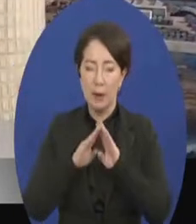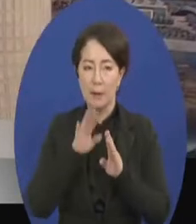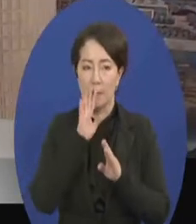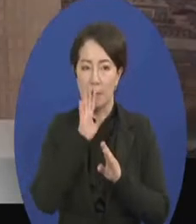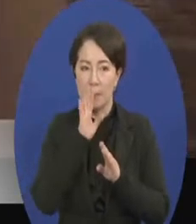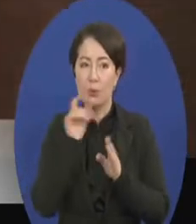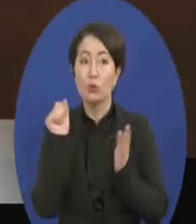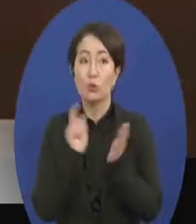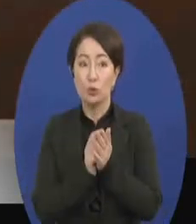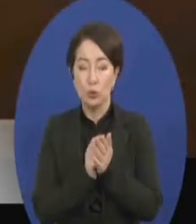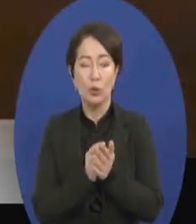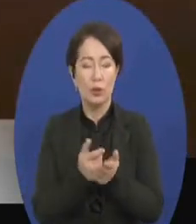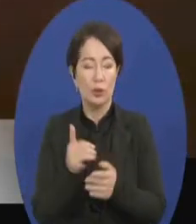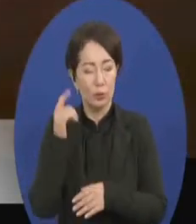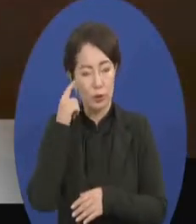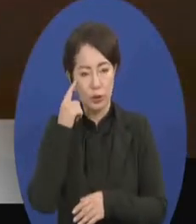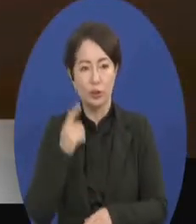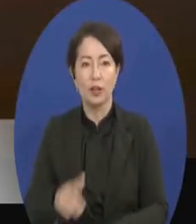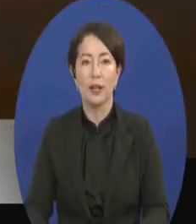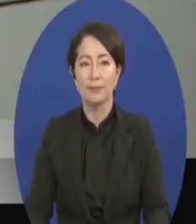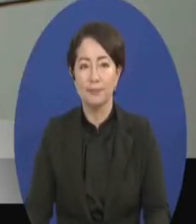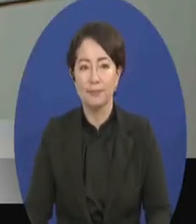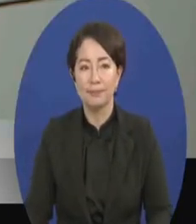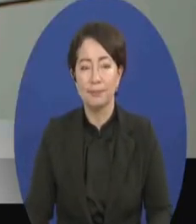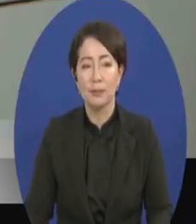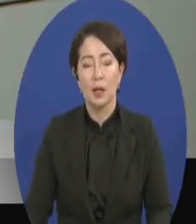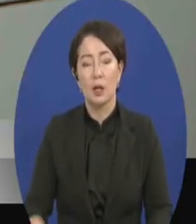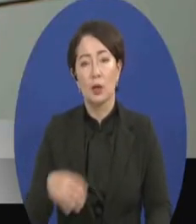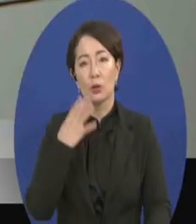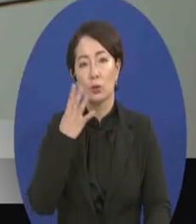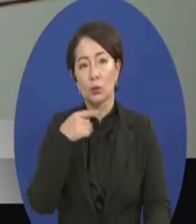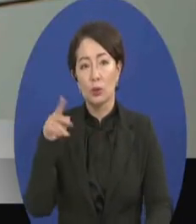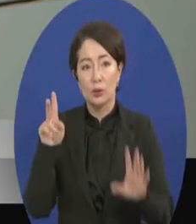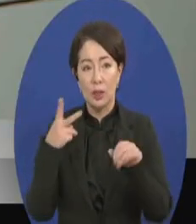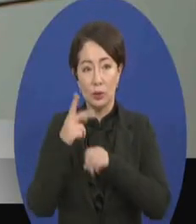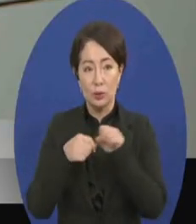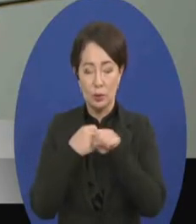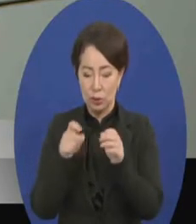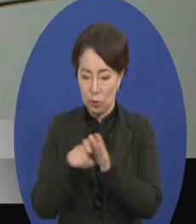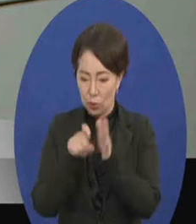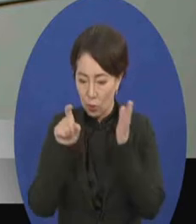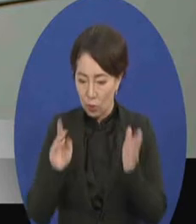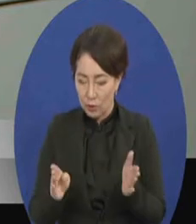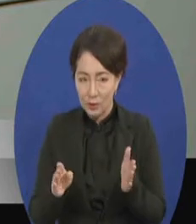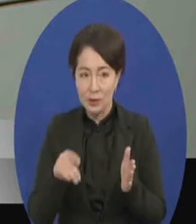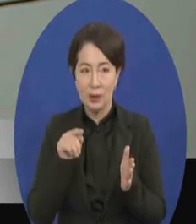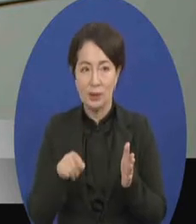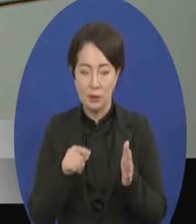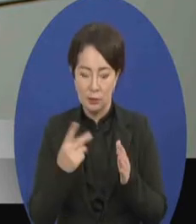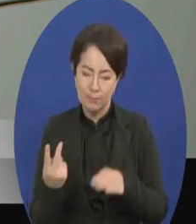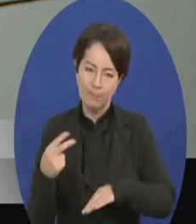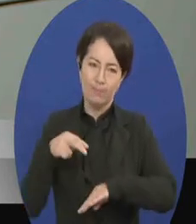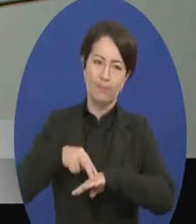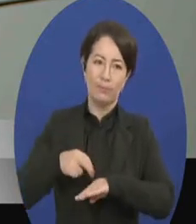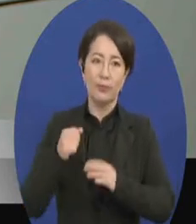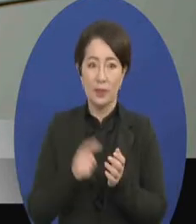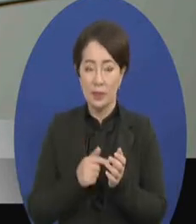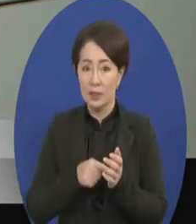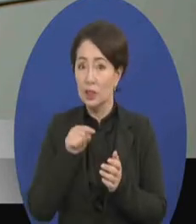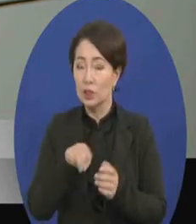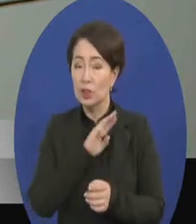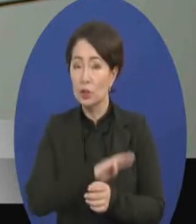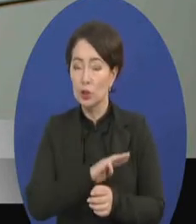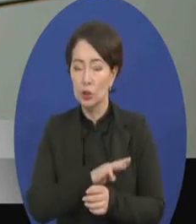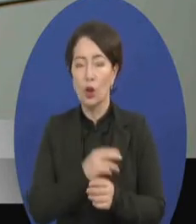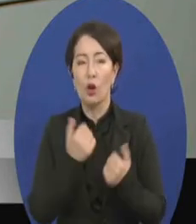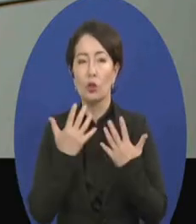бол хамгийн чухал асуудлаа гэж бодож байгаа. 4-12 жилийн хугацаанд энэ улсыг бүтээр нүсэх хэрэгтэй. Тэгэхийн тулд